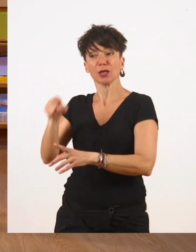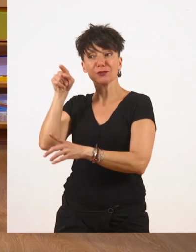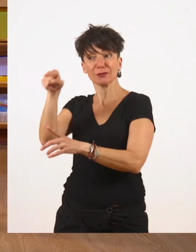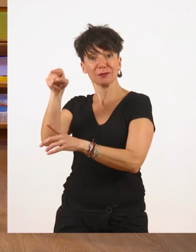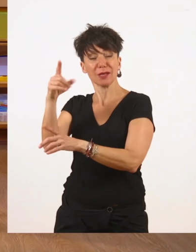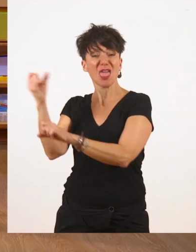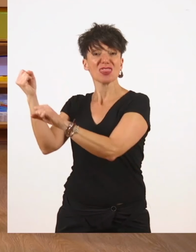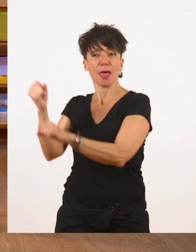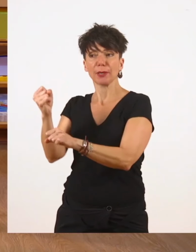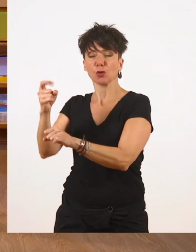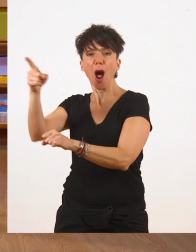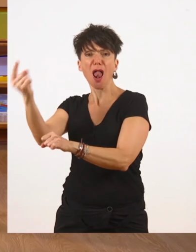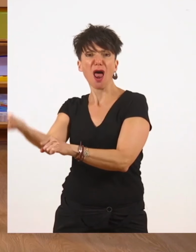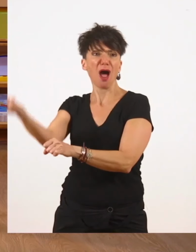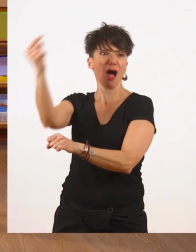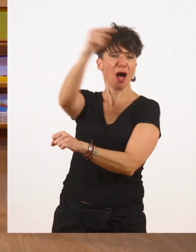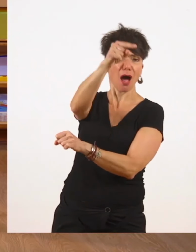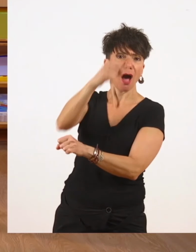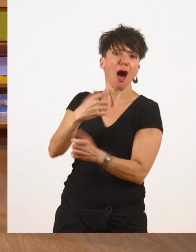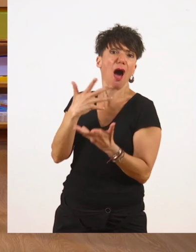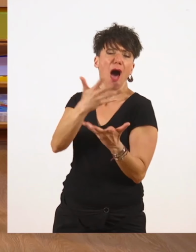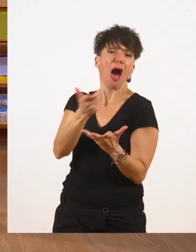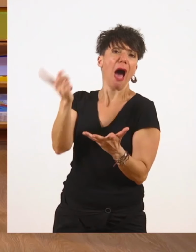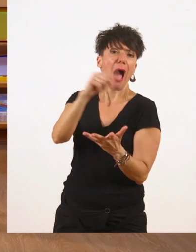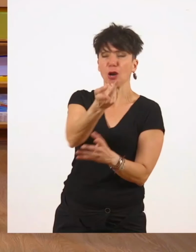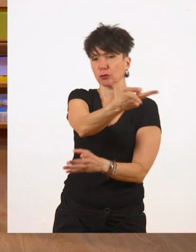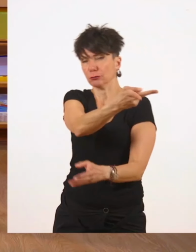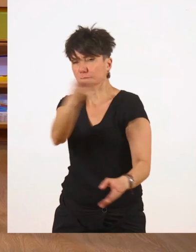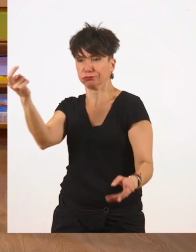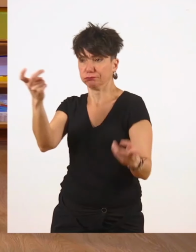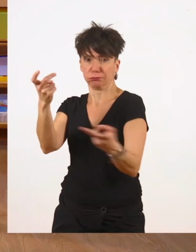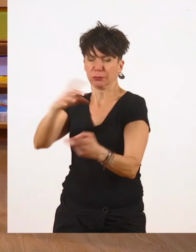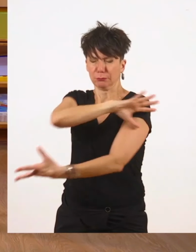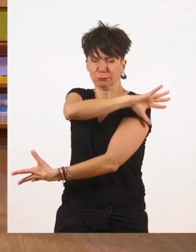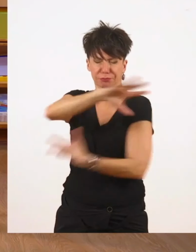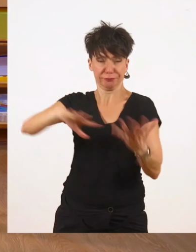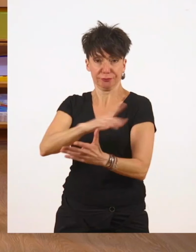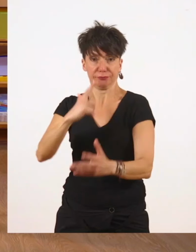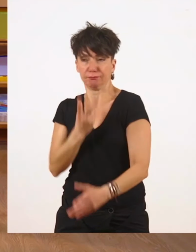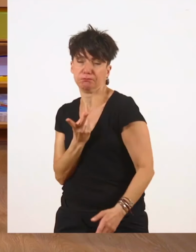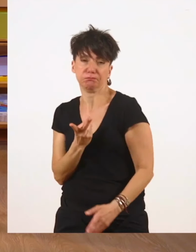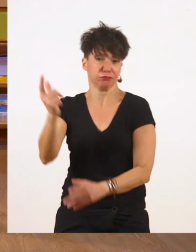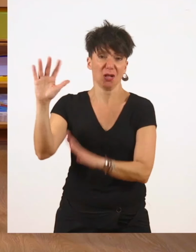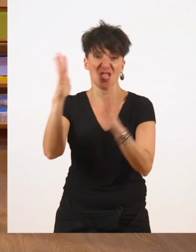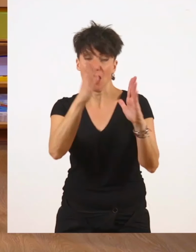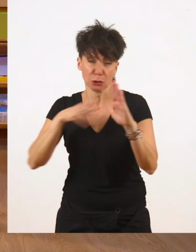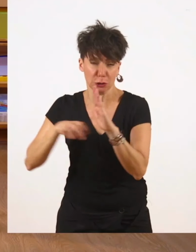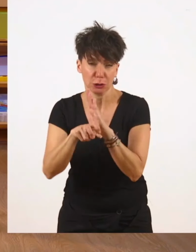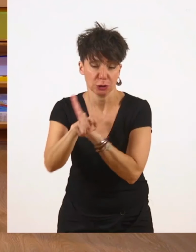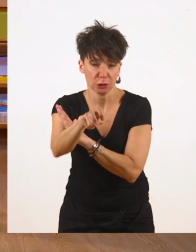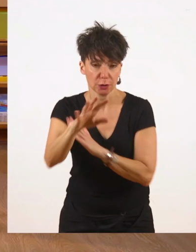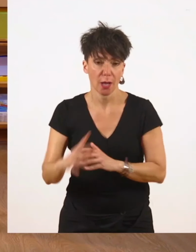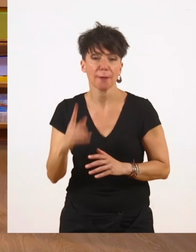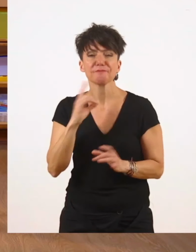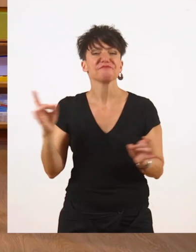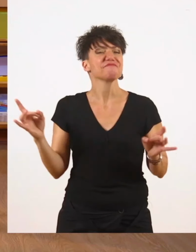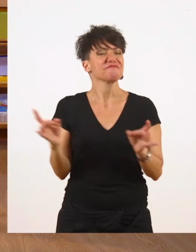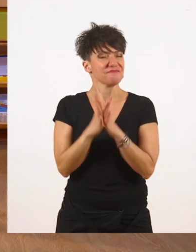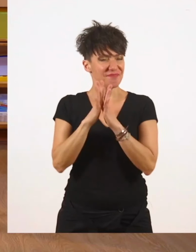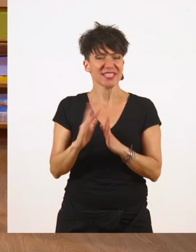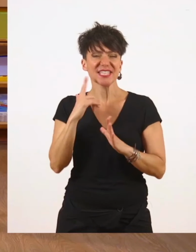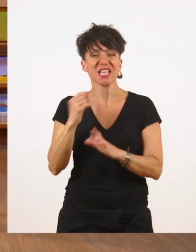Λίσανδρο. Αποφασίζουν λοιπόν να κλεφτούν και μπαίνουν μέσα στο δάσος. Την ακολουθεί ο Δημήτριος, που της το έχει πει η καλύτερη της φίλη, η Ελένη.